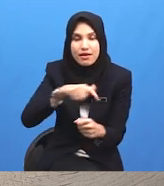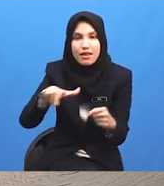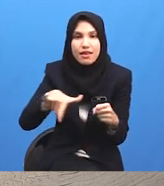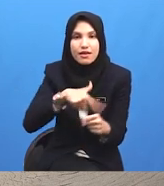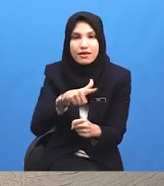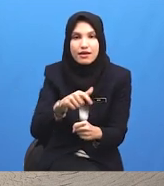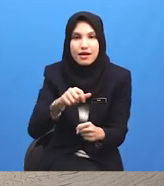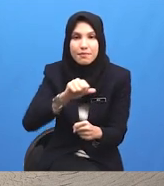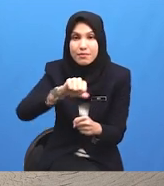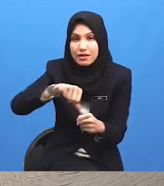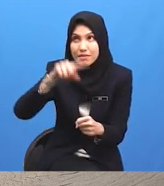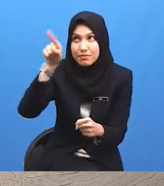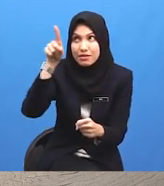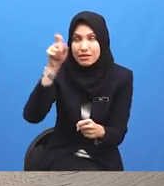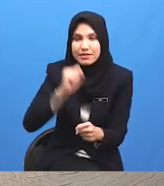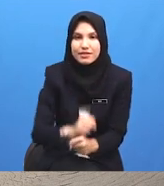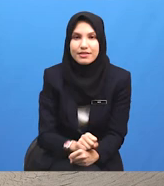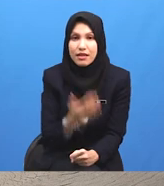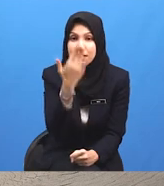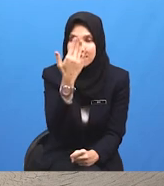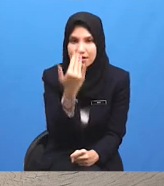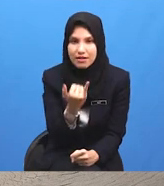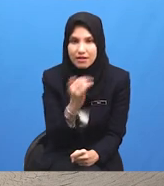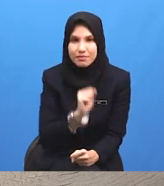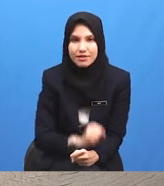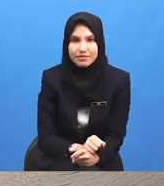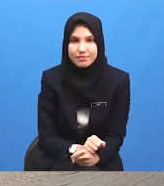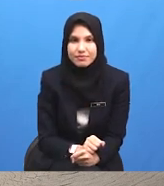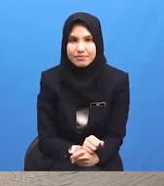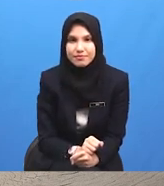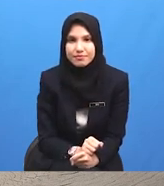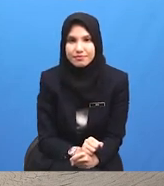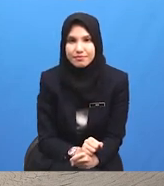lengkap mengelilingi matahari dan mengapa?